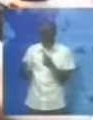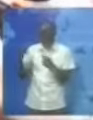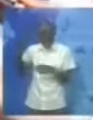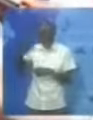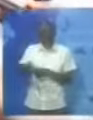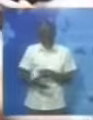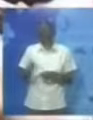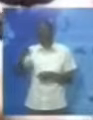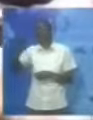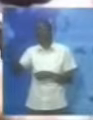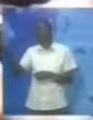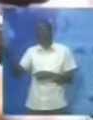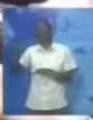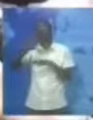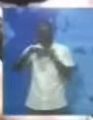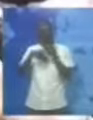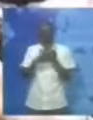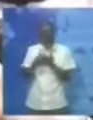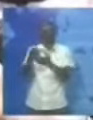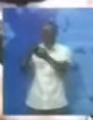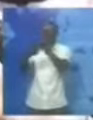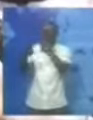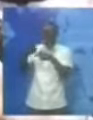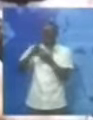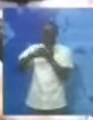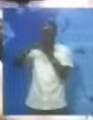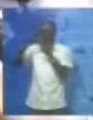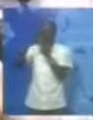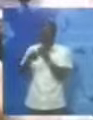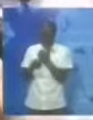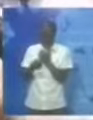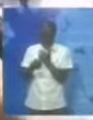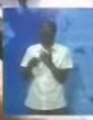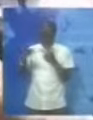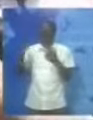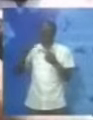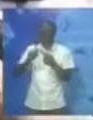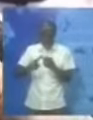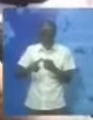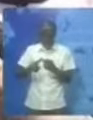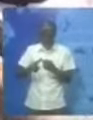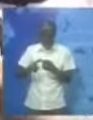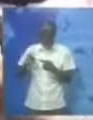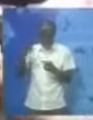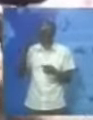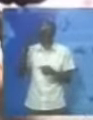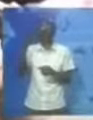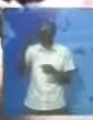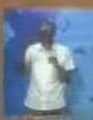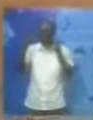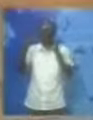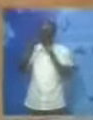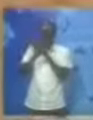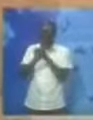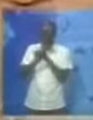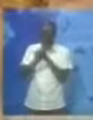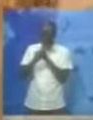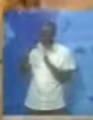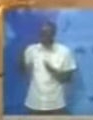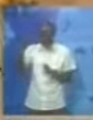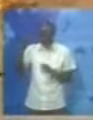autres industriels et tous ceux qui ont pu bénéficier de notre programme de restructuration à emboîter cet exemple.